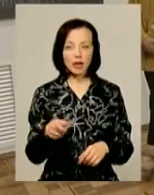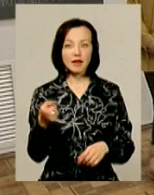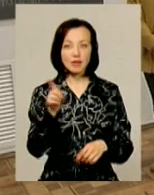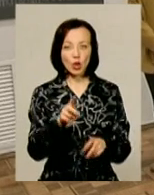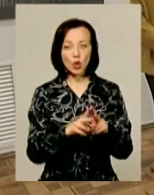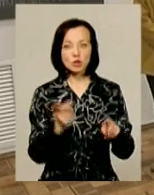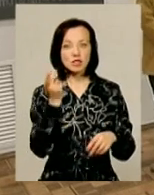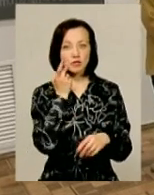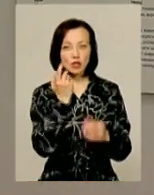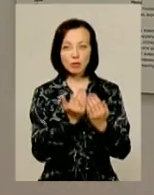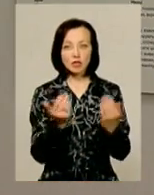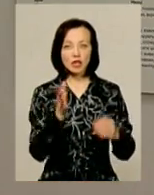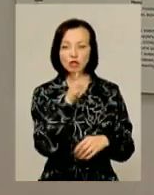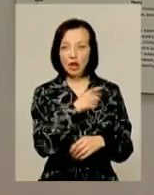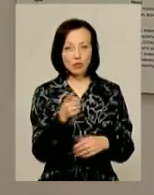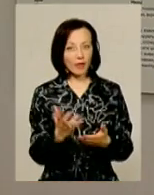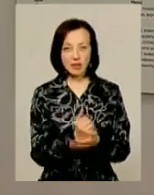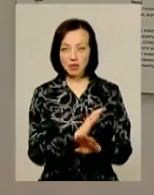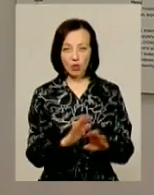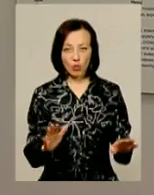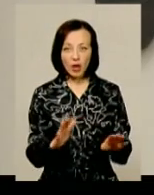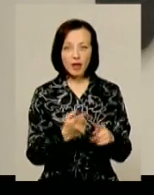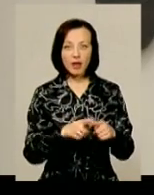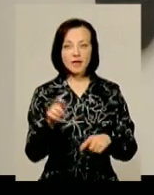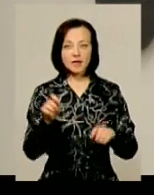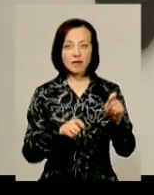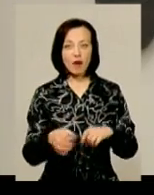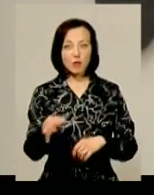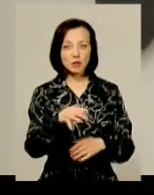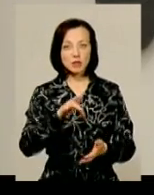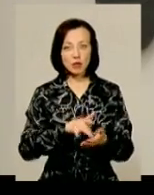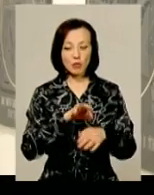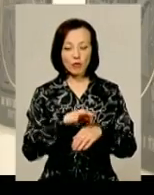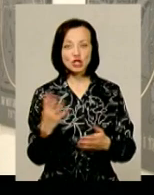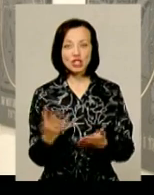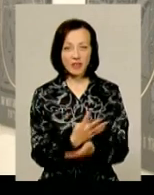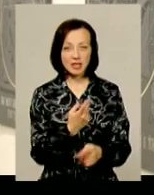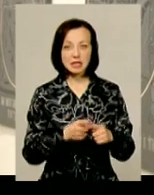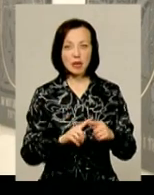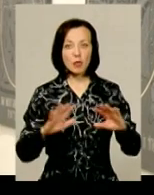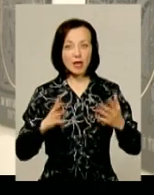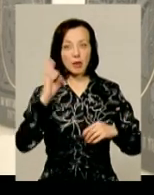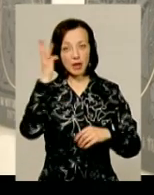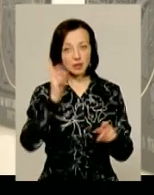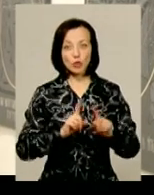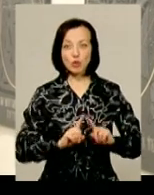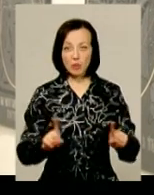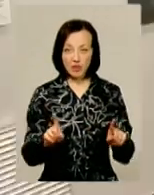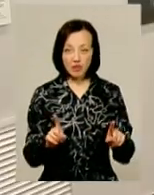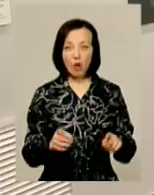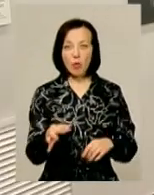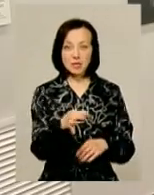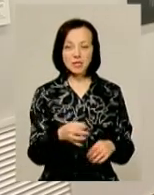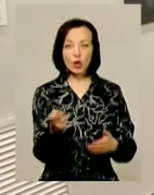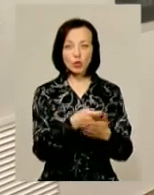хто зазвичай на музеї часу не знаходить. «Арт-колаж» в обласному центрі проводять вже вчетверте. Для Хмельницького ця подія і справді особлива, позаяк